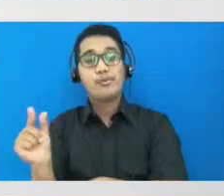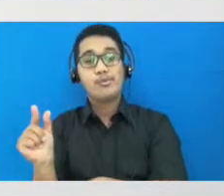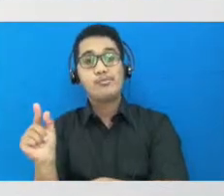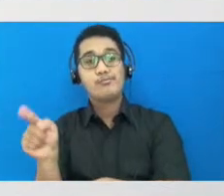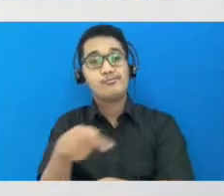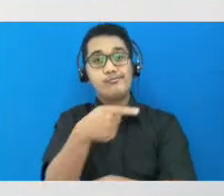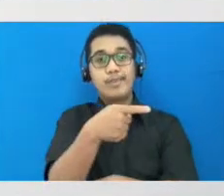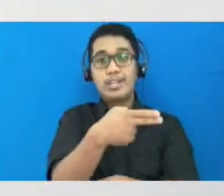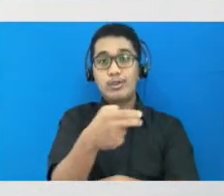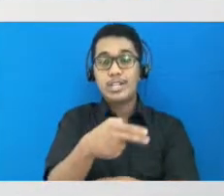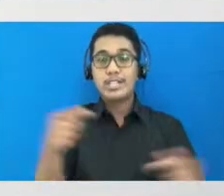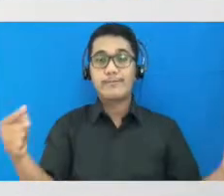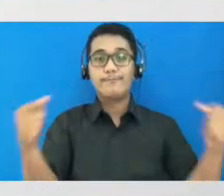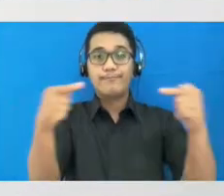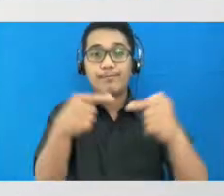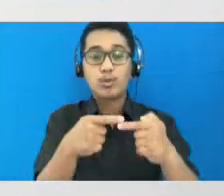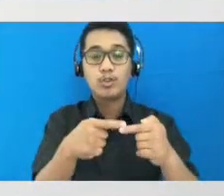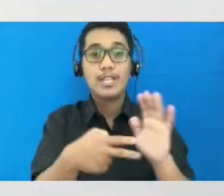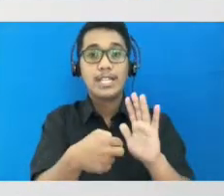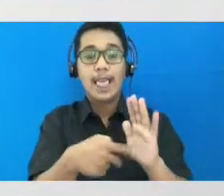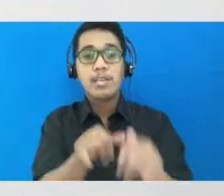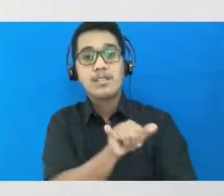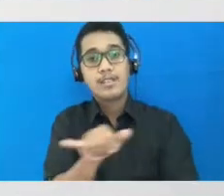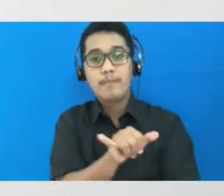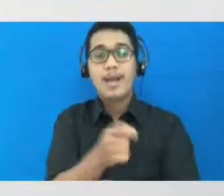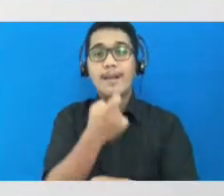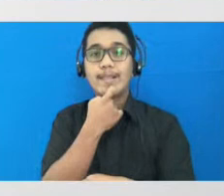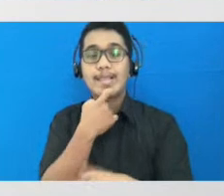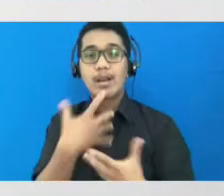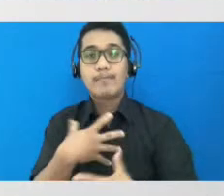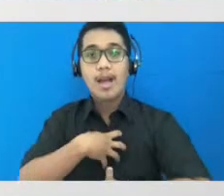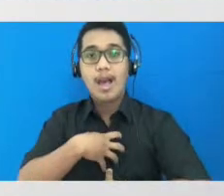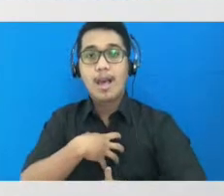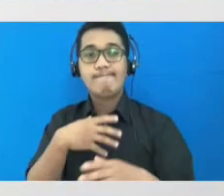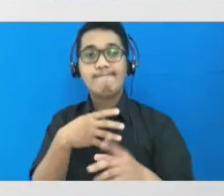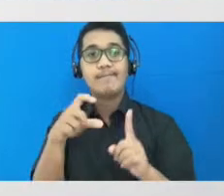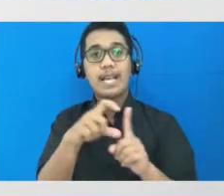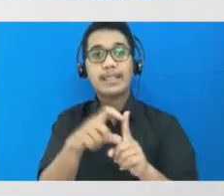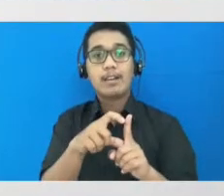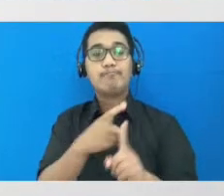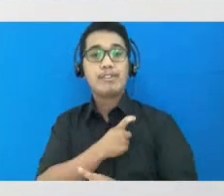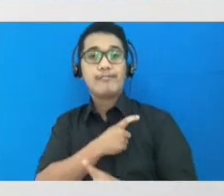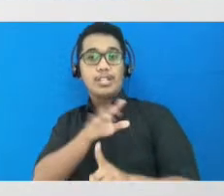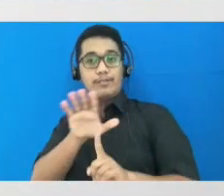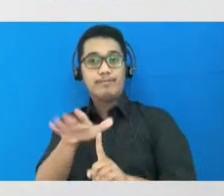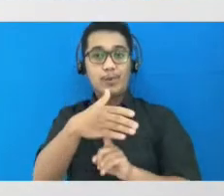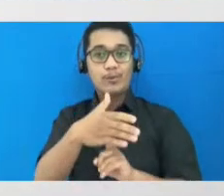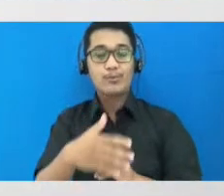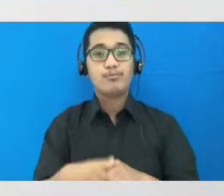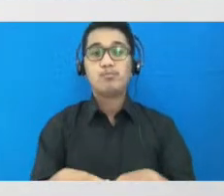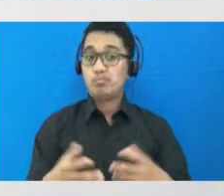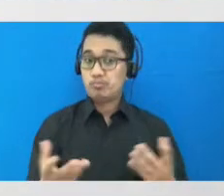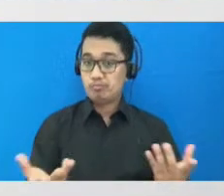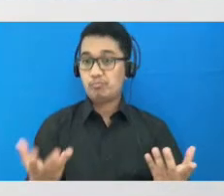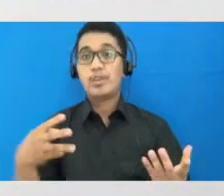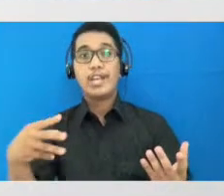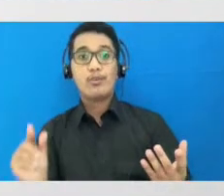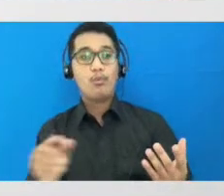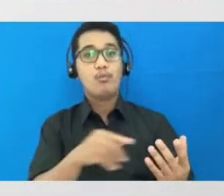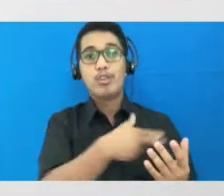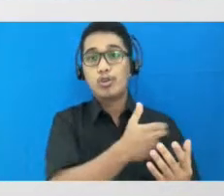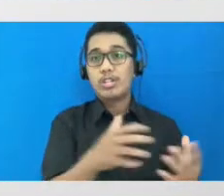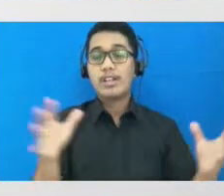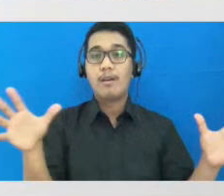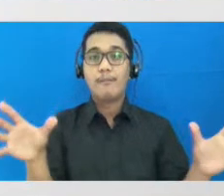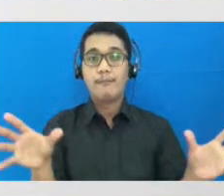itu berbagi nilai yang sama terkait dengan hak atas privasi dan perlindungan data. Jadi kedua negara ini sama-sama atau